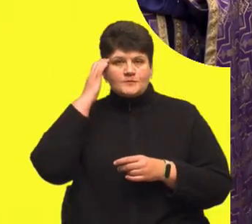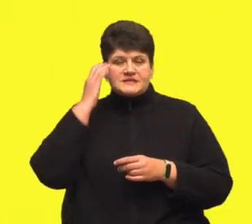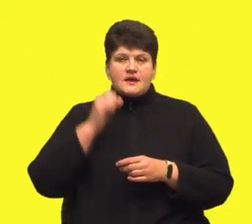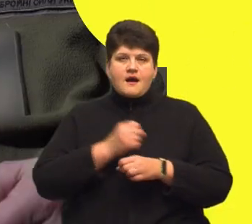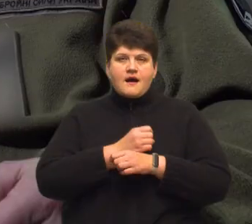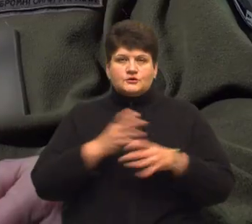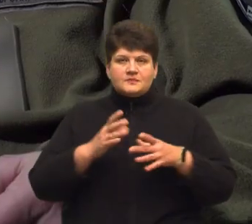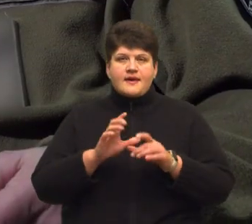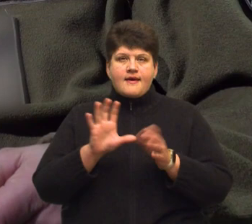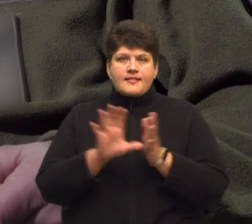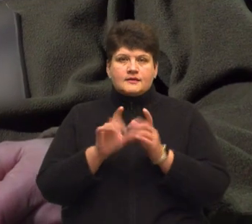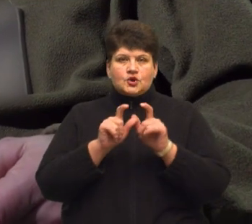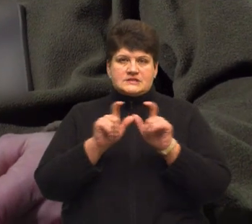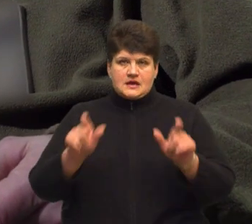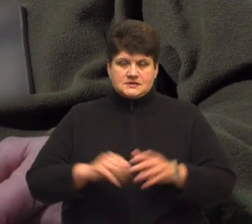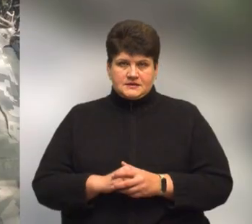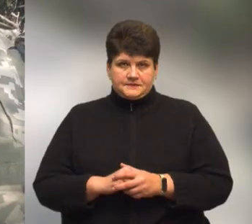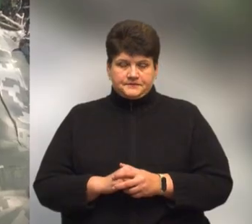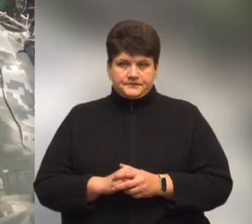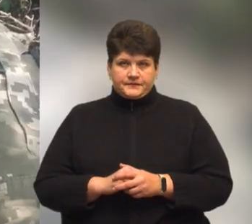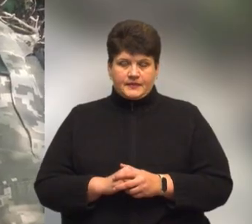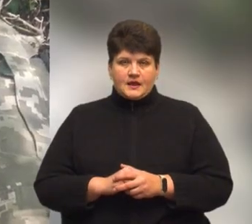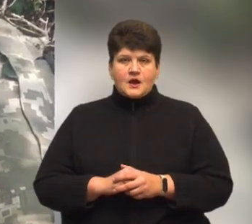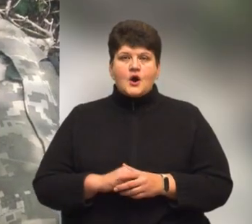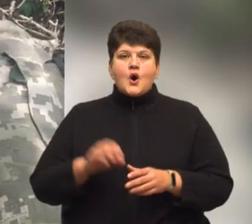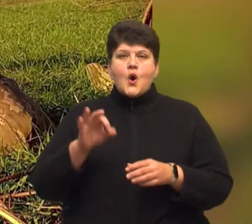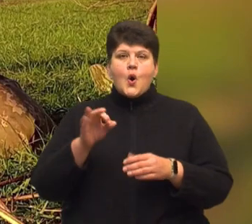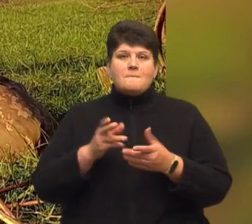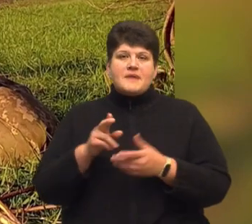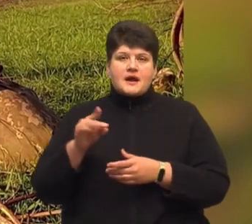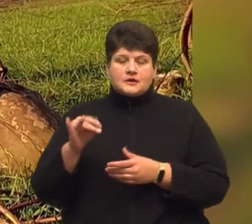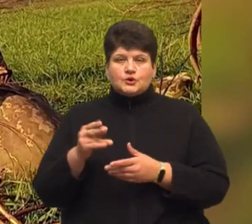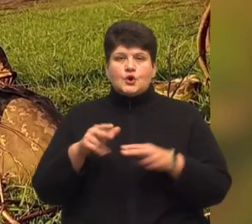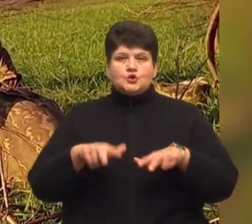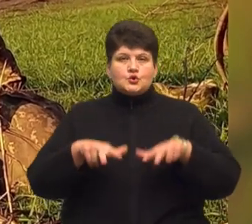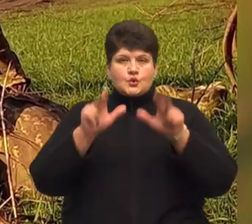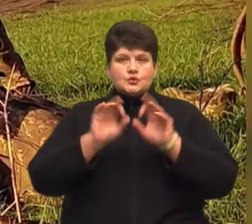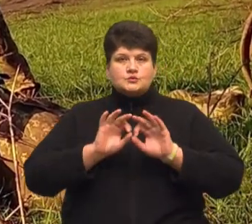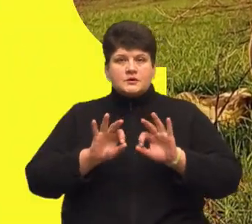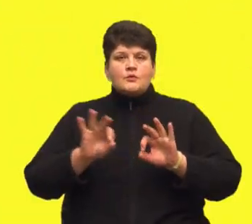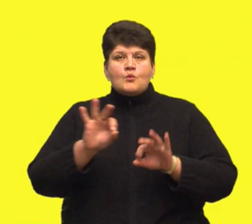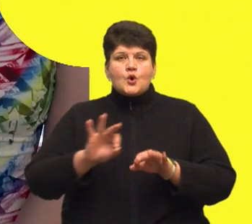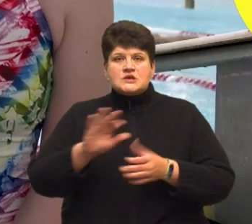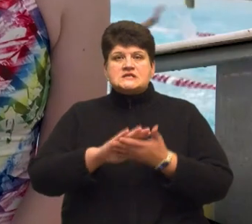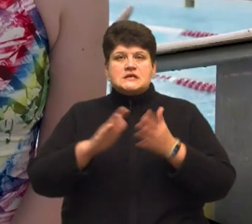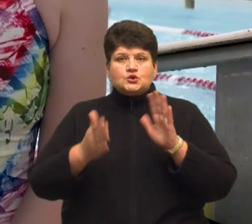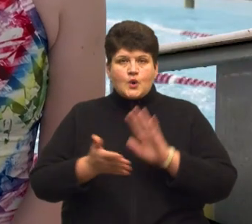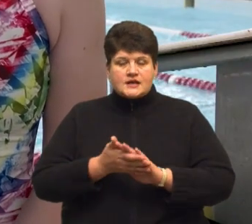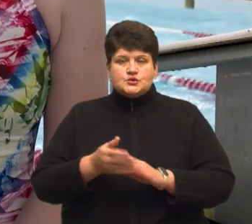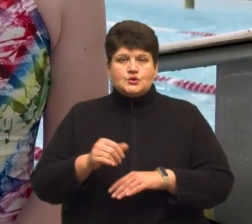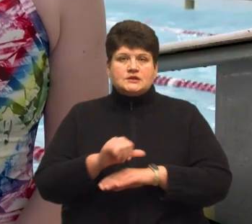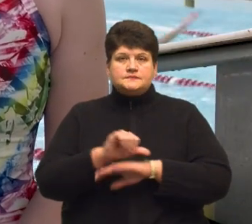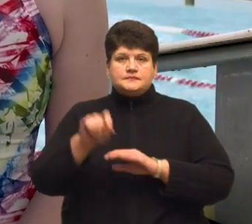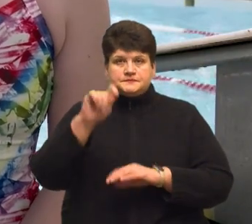електростанції оператор Дронів Олег тимошик з Тернопільщини розповів про ситуацію на передовій